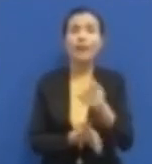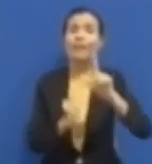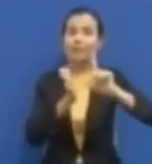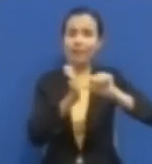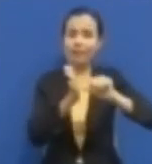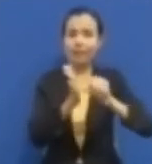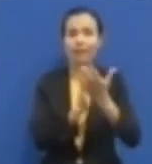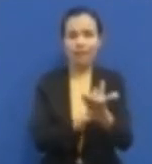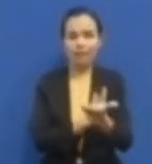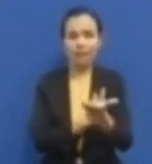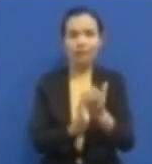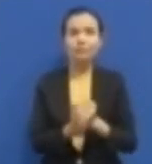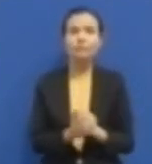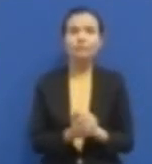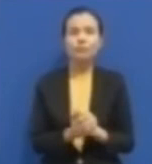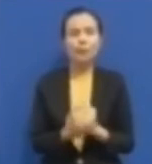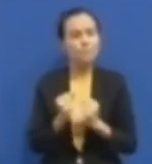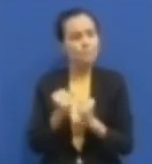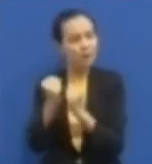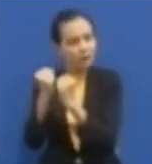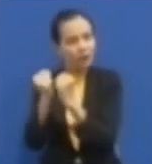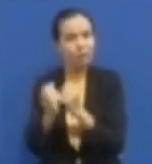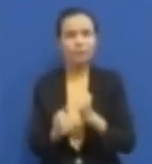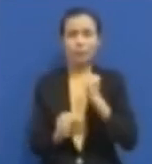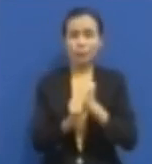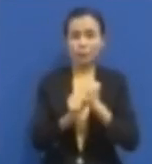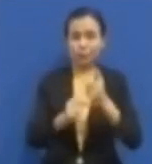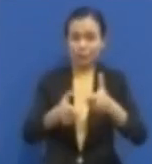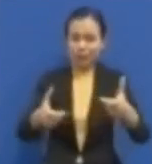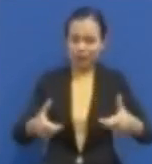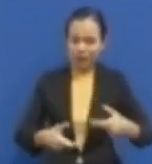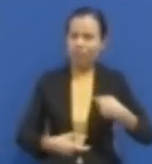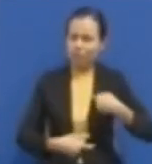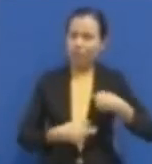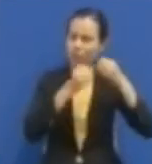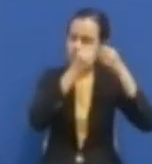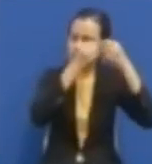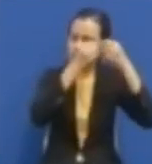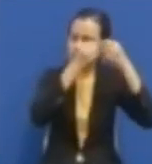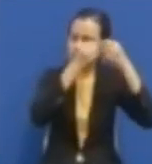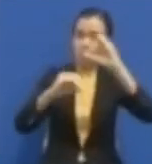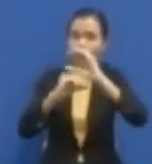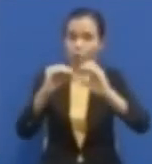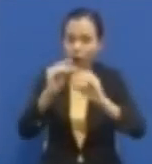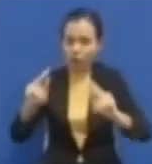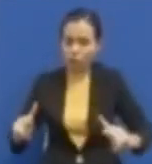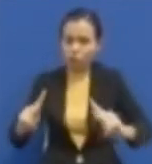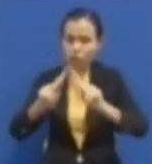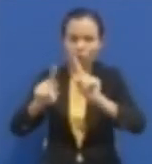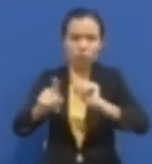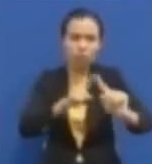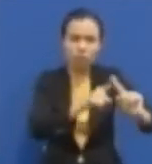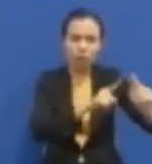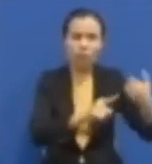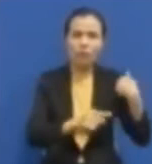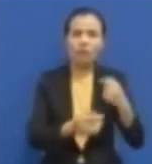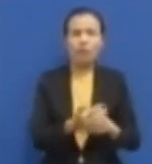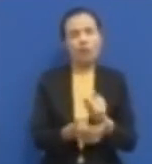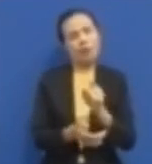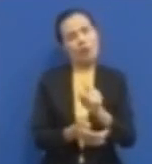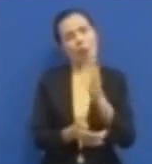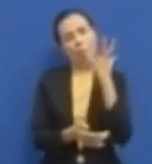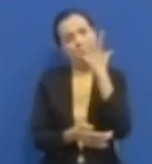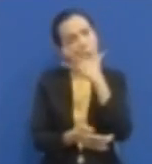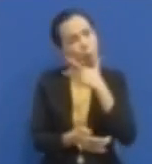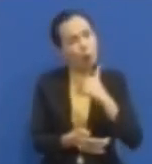การสภาพัฒน์ที่ได้พยายามทำรายงานผมนึกภาพออกนะครับว่าโครงการแต่ละกระทรวงที่ออกมานั้นเนี่ยมันไม่ดูสวยเหมือนกับที่ออกมาในร